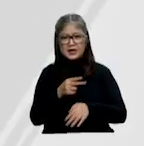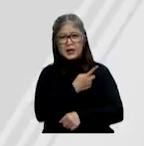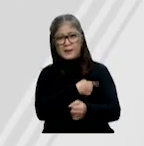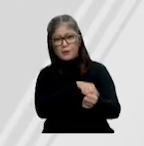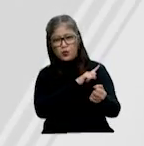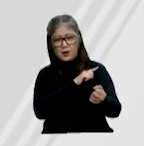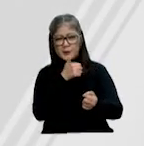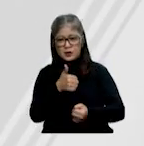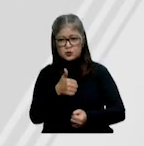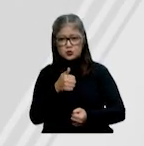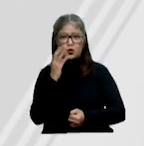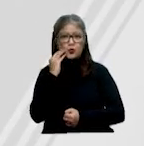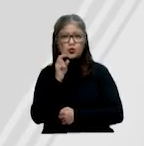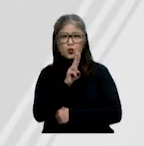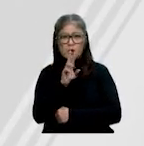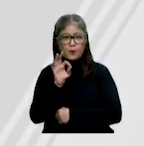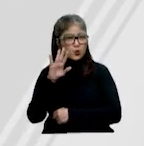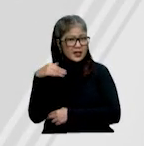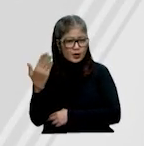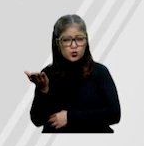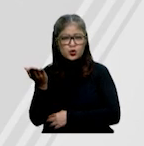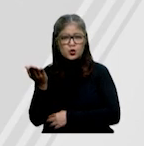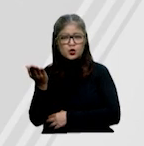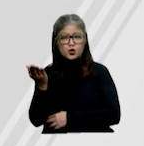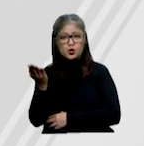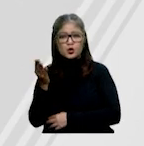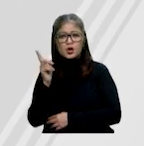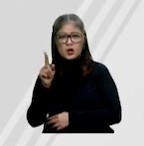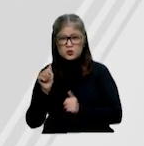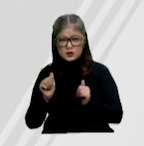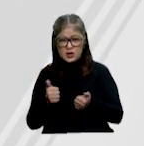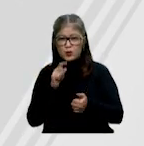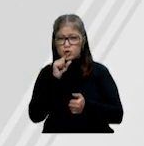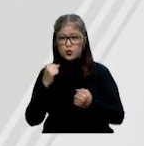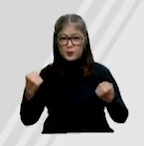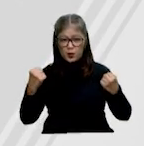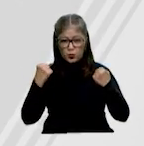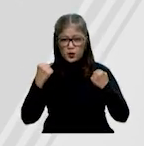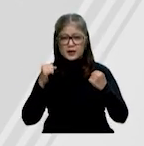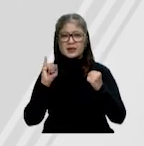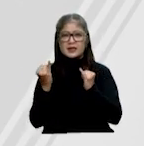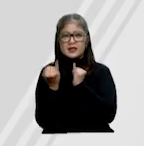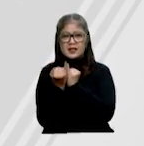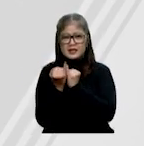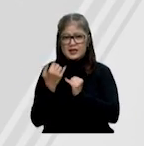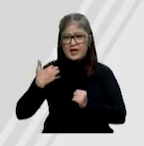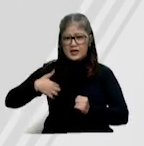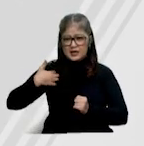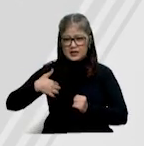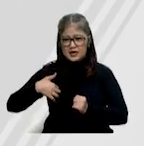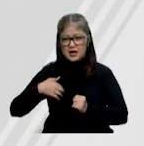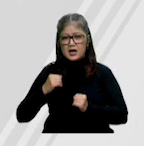Pemain 20 tahun ini merupakan winger dari tim ADO Den Haag, dipersiapkan untuk memperkuat timnas Indonesia. Namun, ia harus bersaing dengan